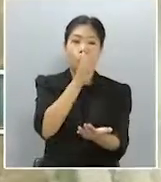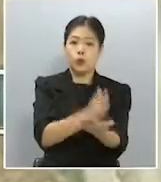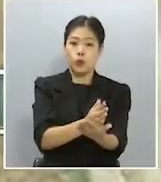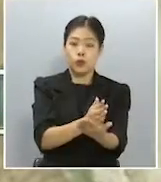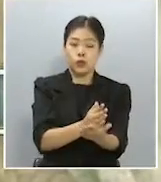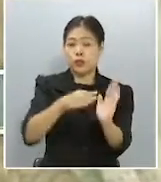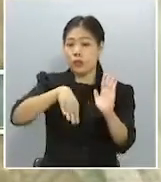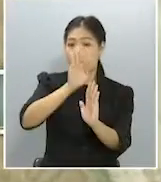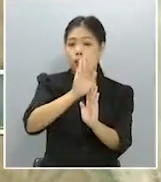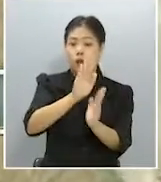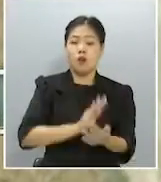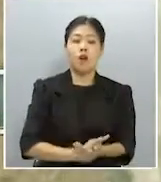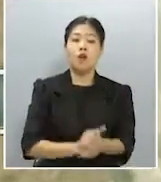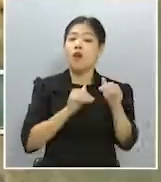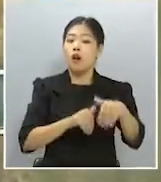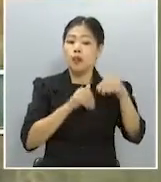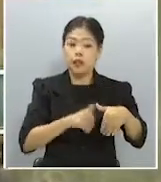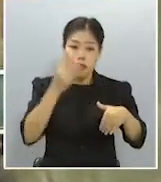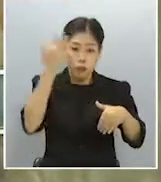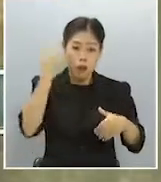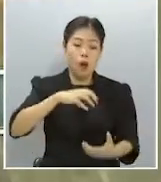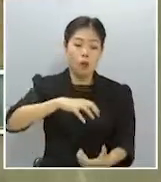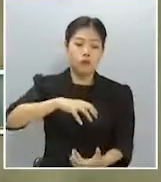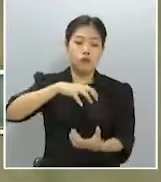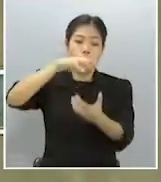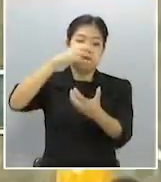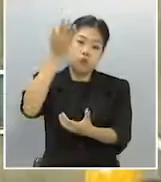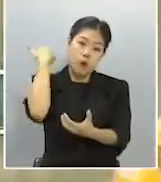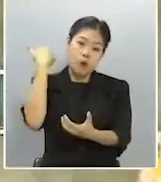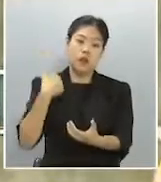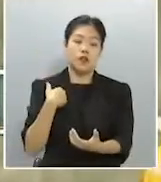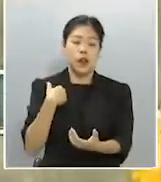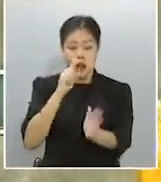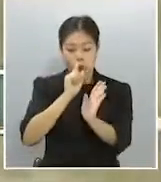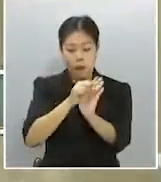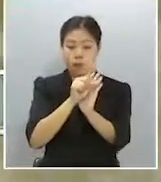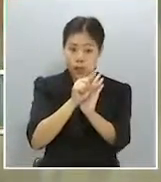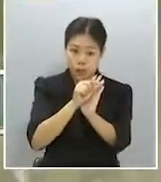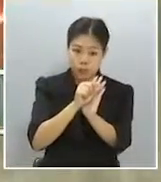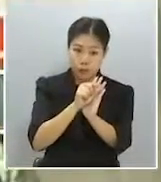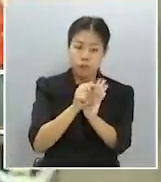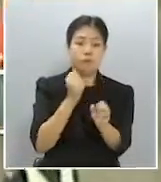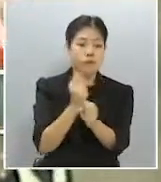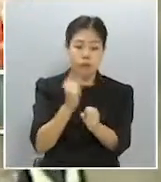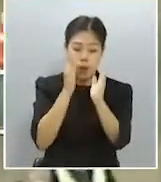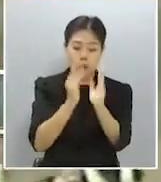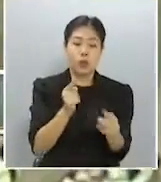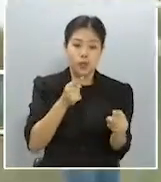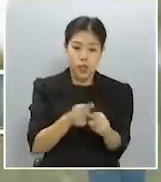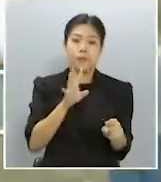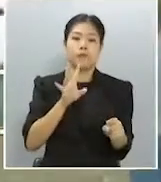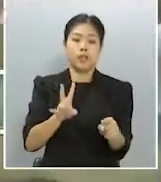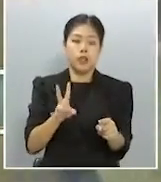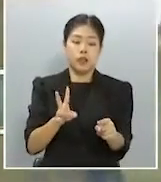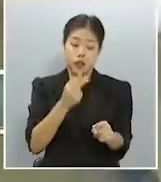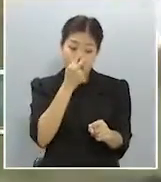ทางเหนือของนครเมลเบิร์นออสเตรเลียวานนี้หลังบินขึ้นจากเมืองเกลนเบิร์นเพียง20นาทีทำให้ผู้โดยสารบาดเจ็บ7คนผู้เห็น